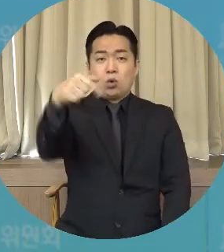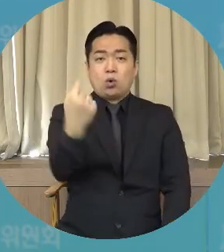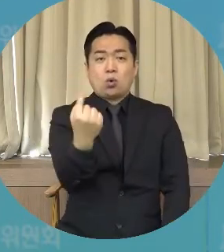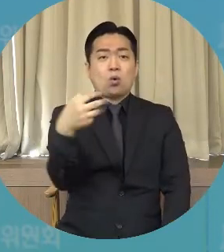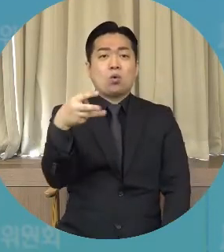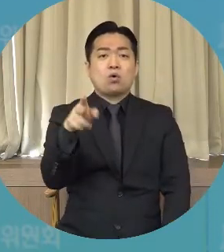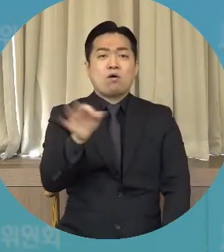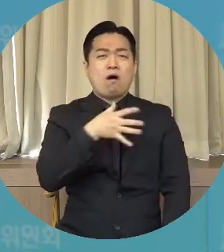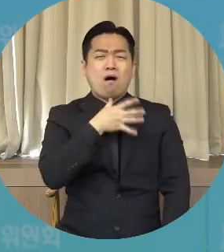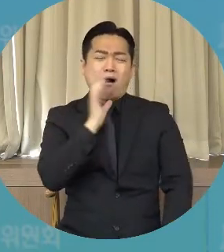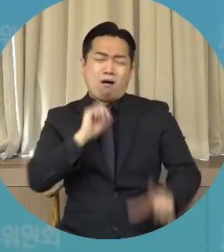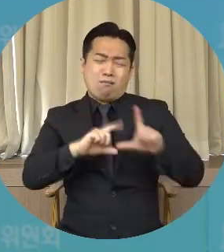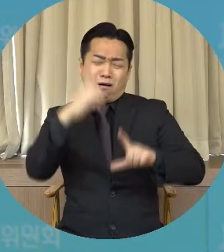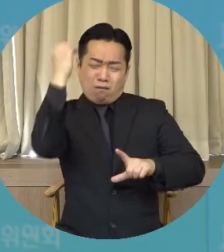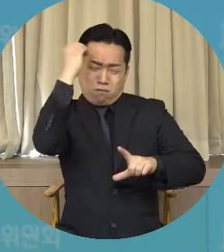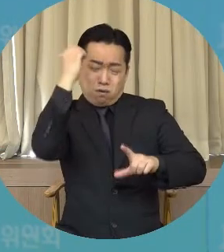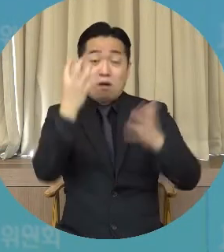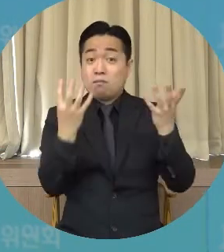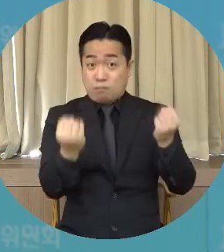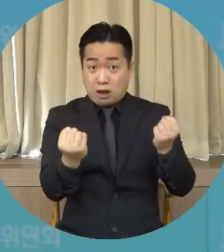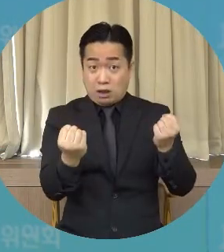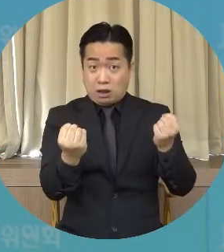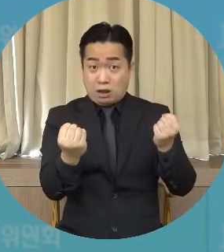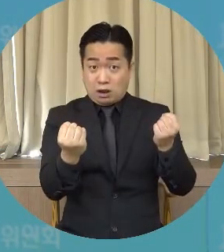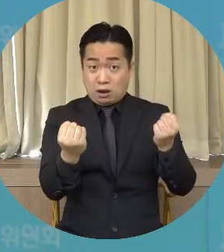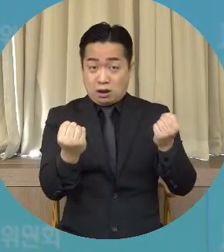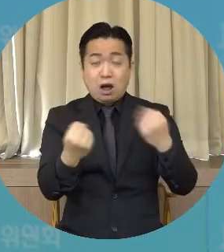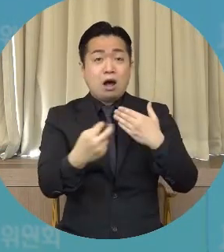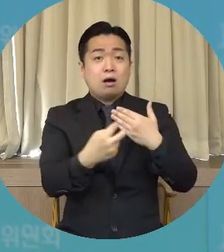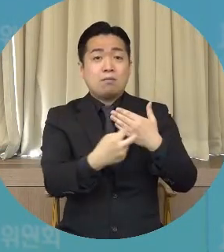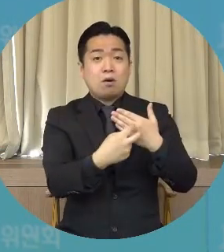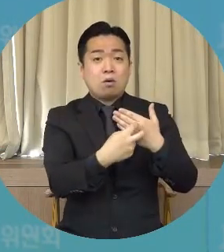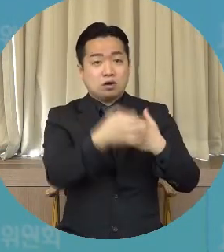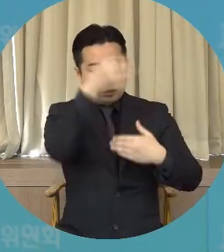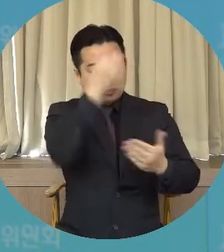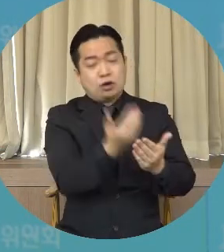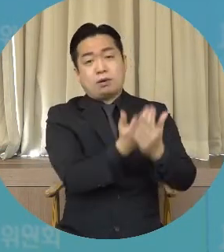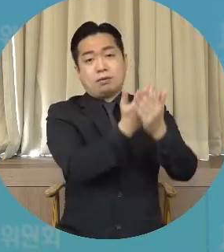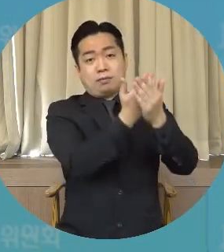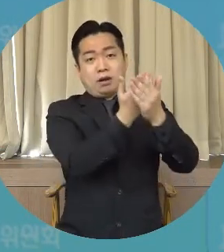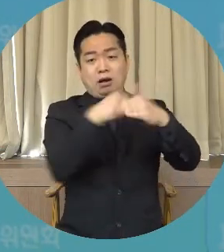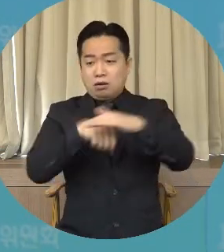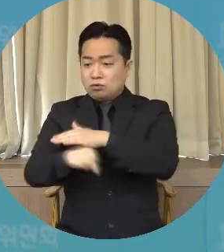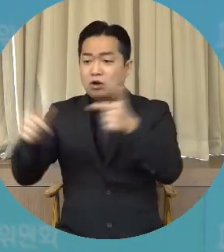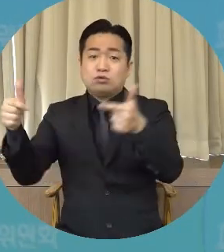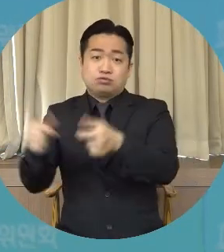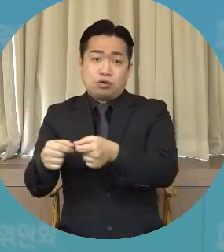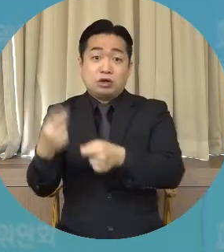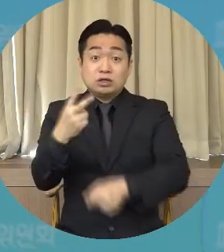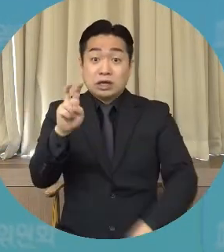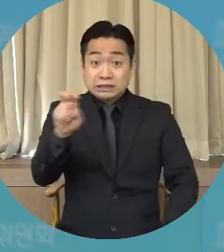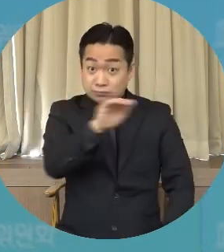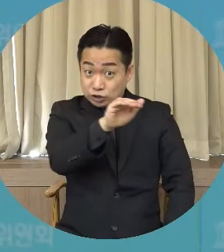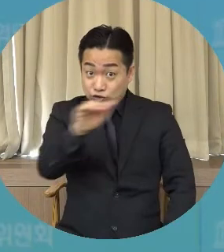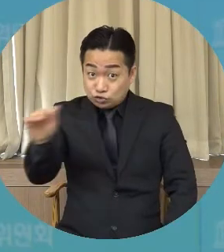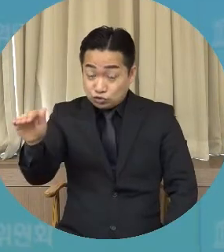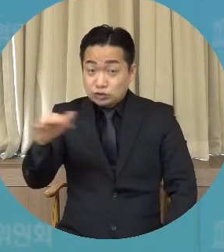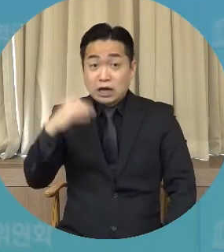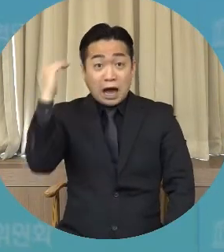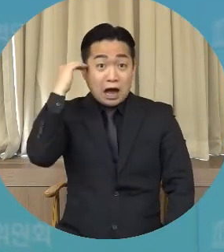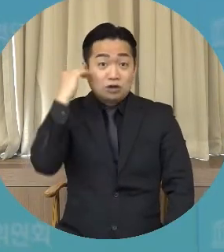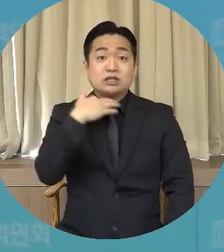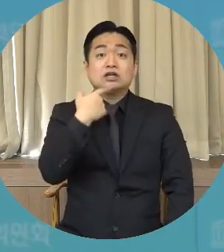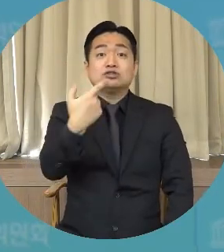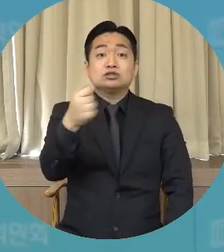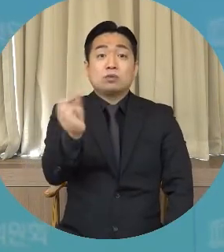발전, 출산율 저하 등 여러 이유로 인하여 2020년 기준으로 대한민국에서 65세 이상 노인